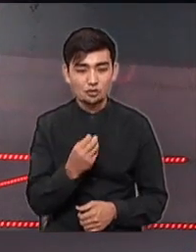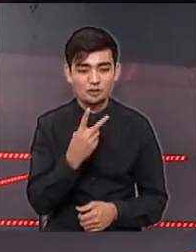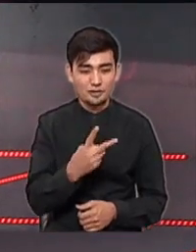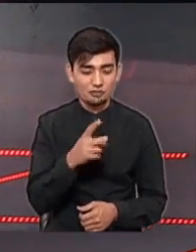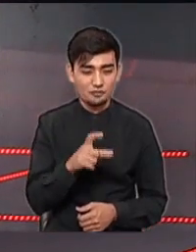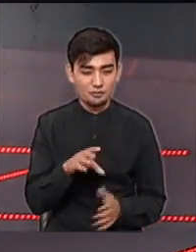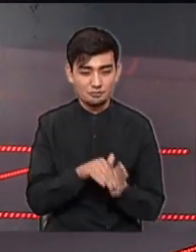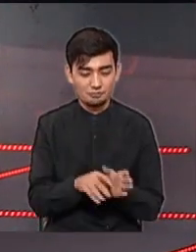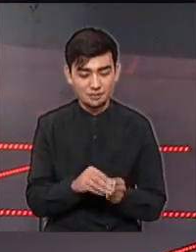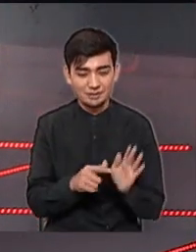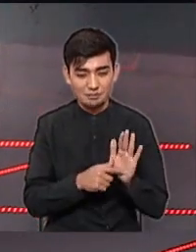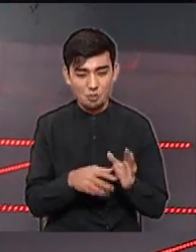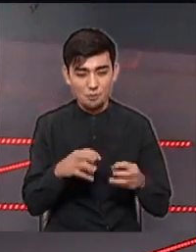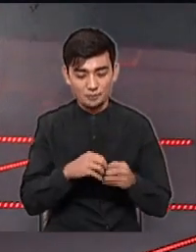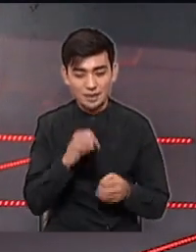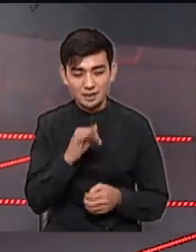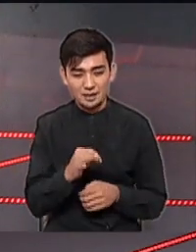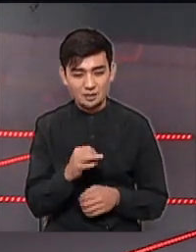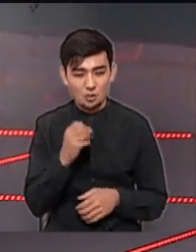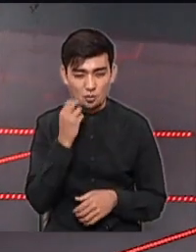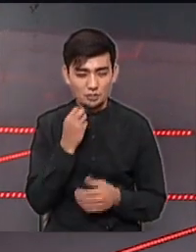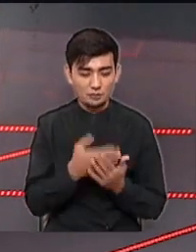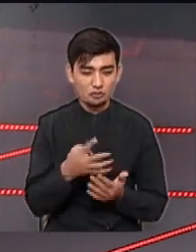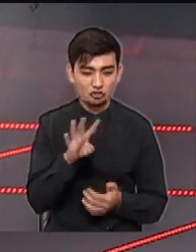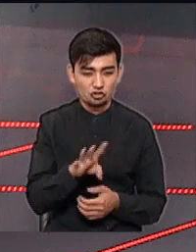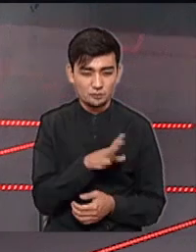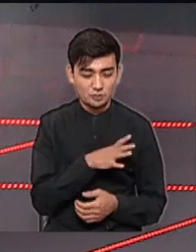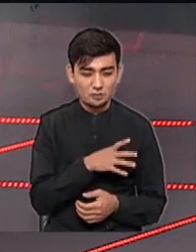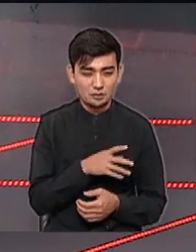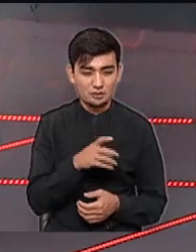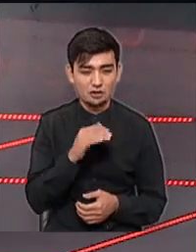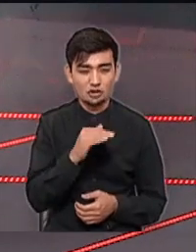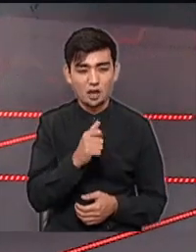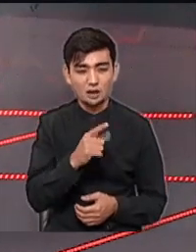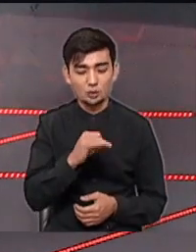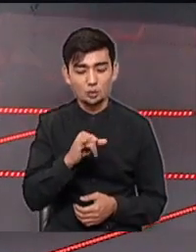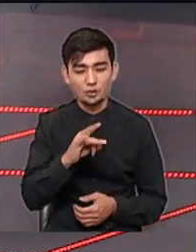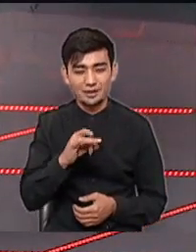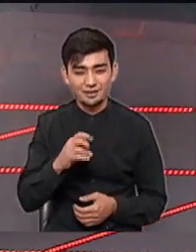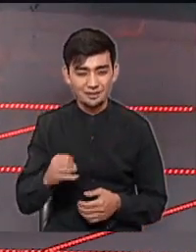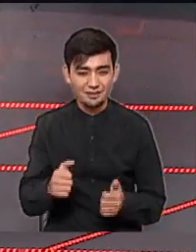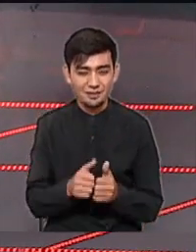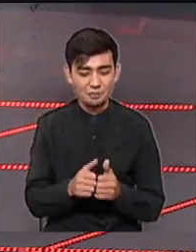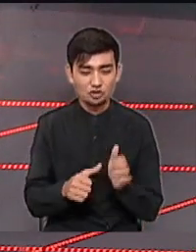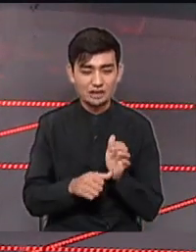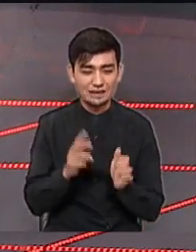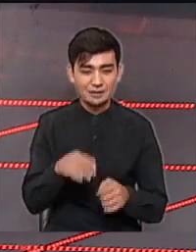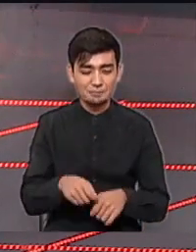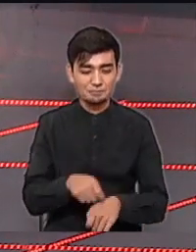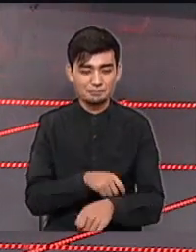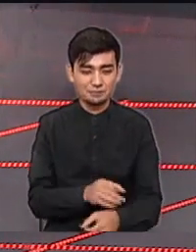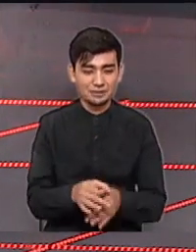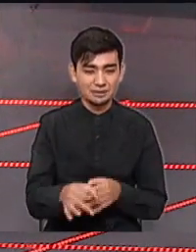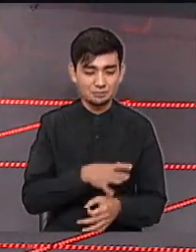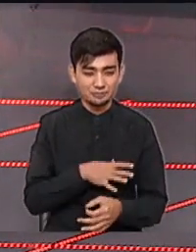болған екен. Апат сағат күндізгі 4-тер шамасында Чапурино елді мекенінен 6 шақырым жерде болған. Қазтрансойл тапсырысы